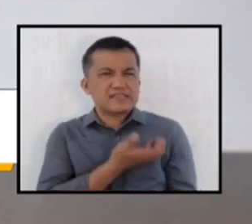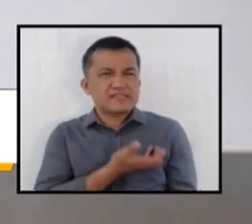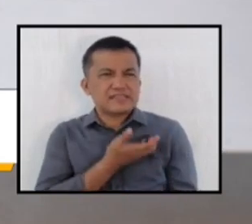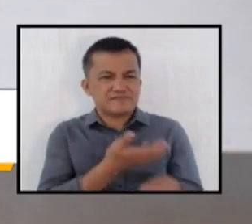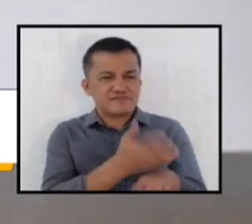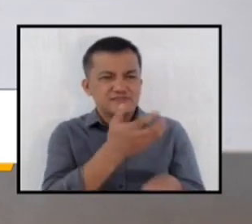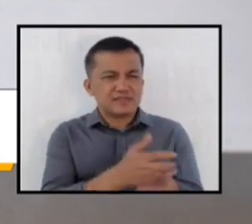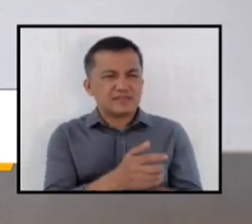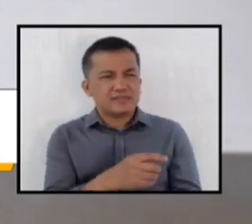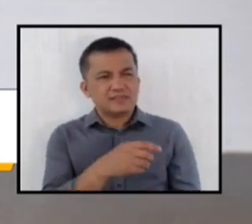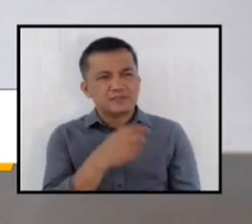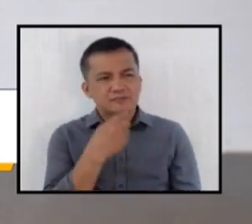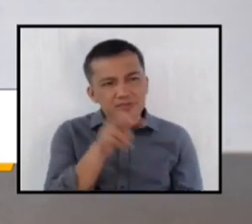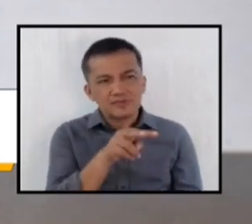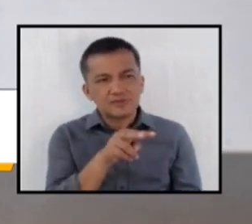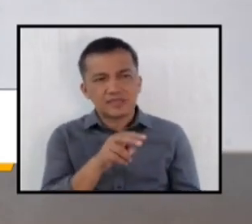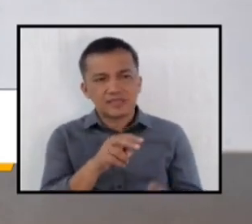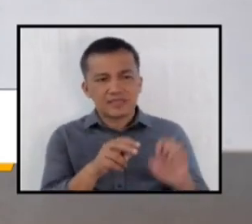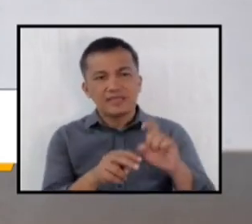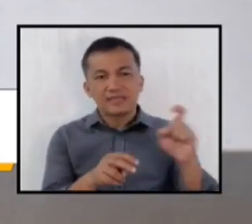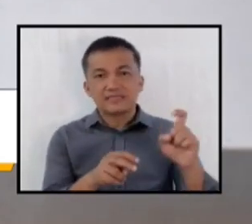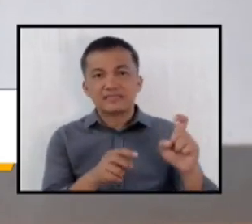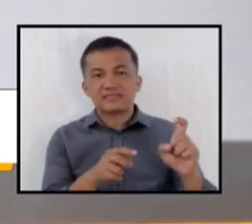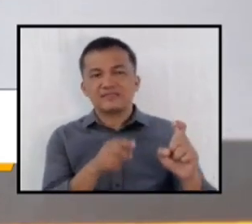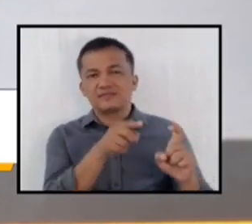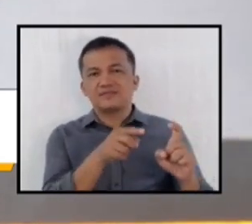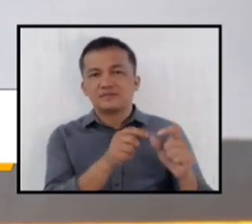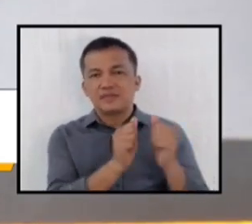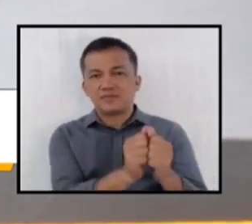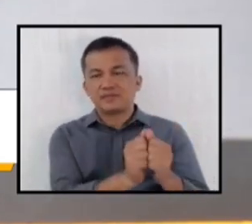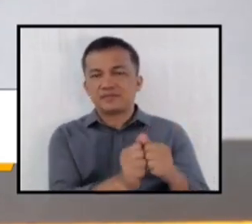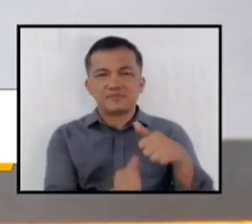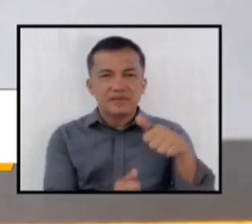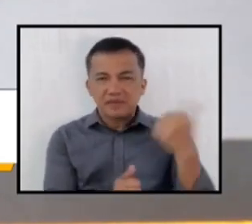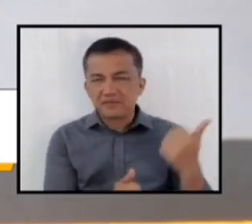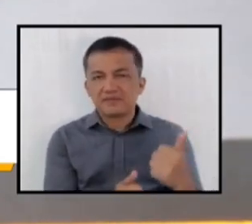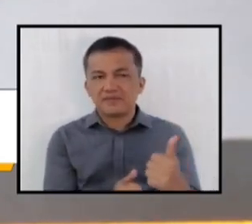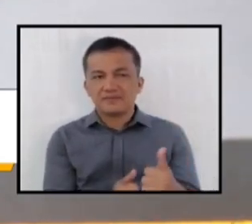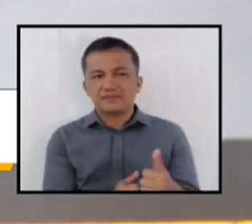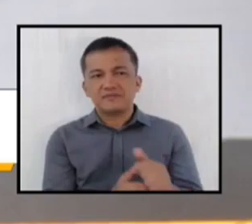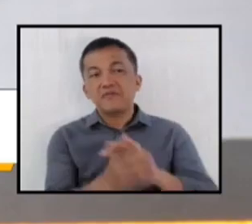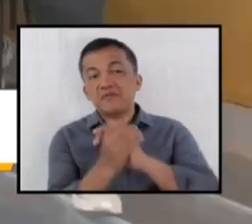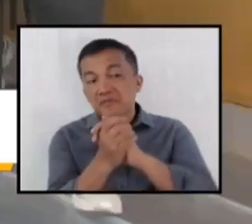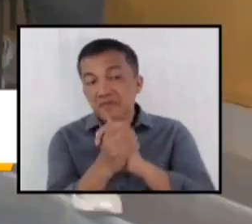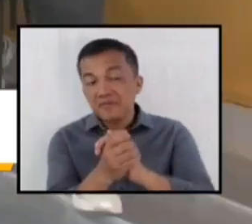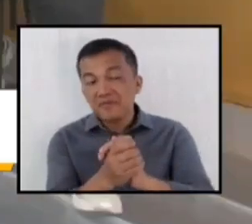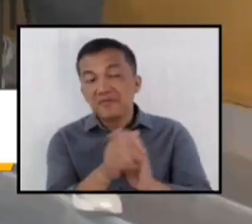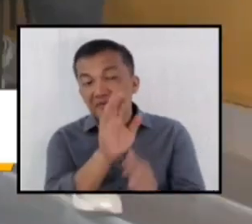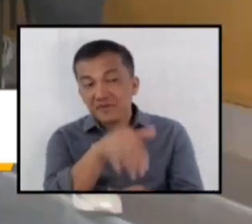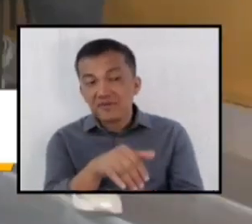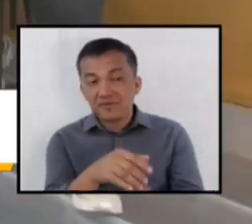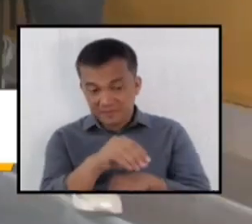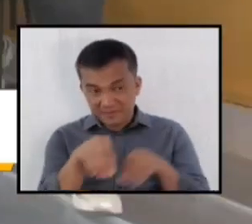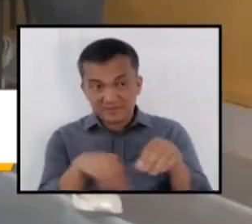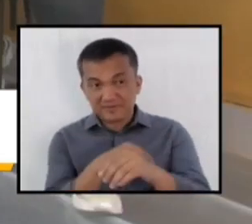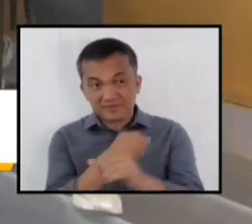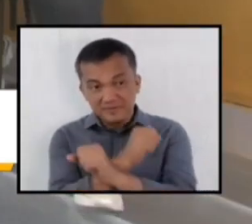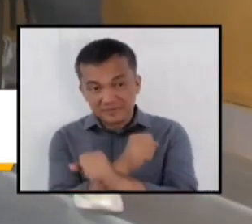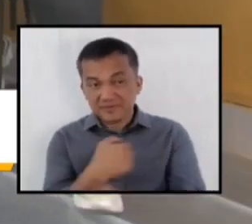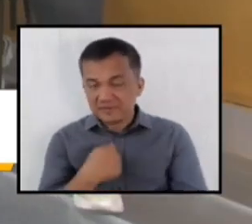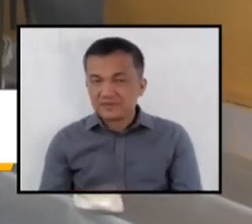yung ex-partner mo na may kasama ng iba. So parang kinokongratulate mo siya na, huy, pinagbalik mo na pala ako. O